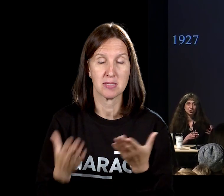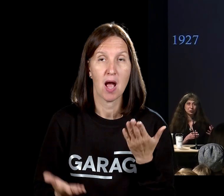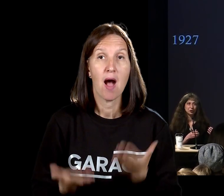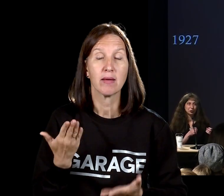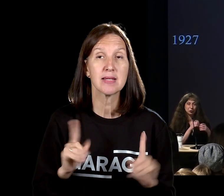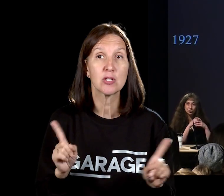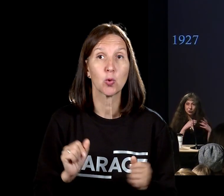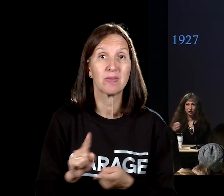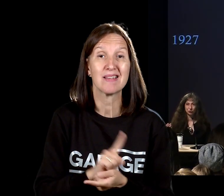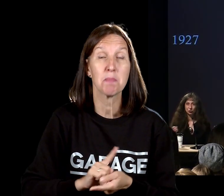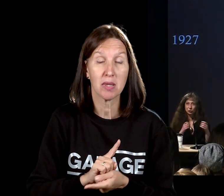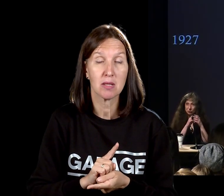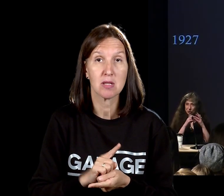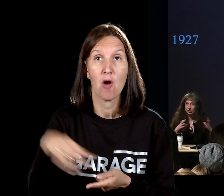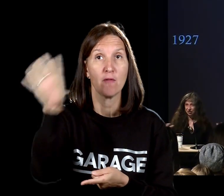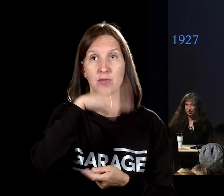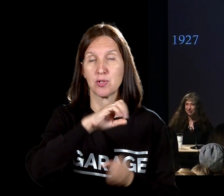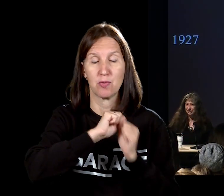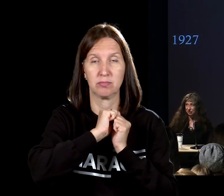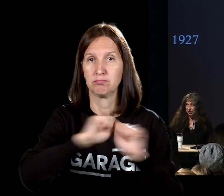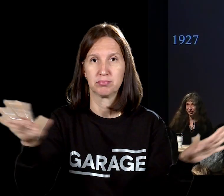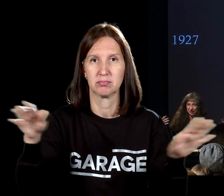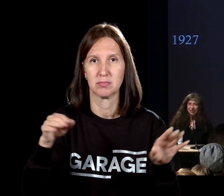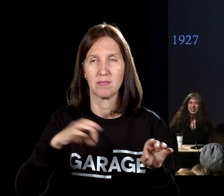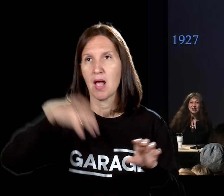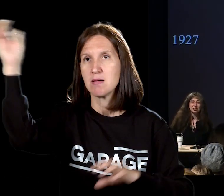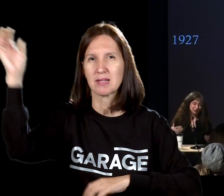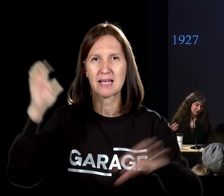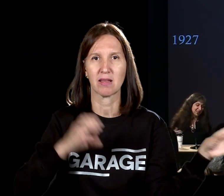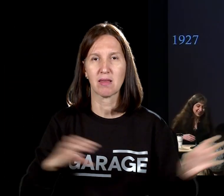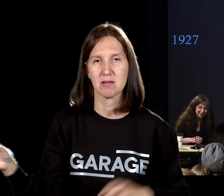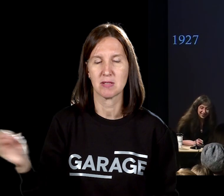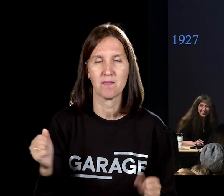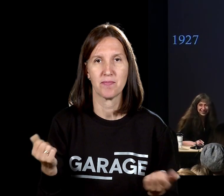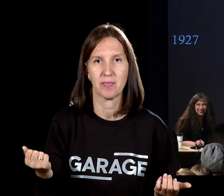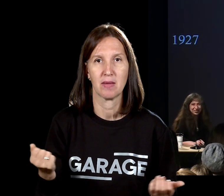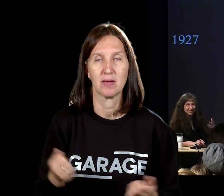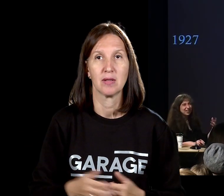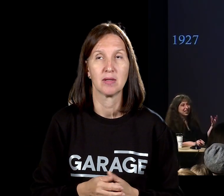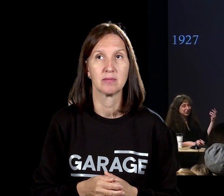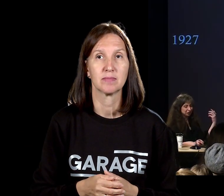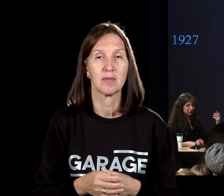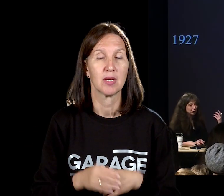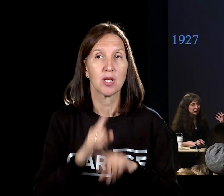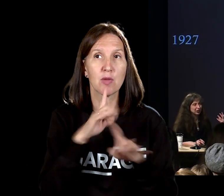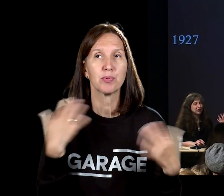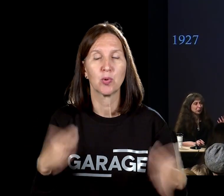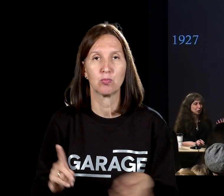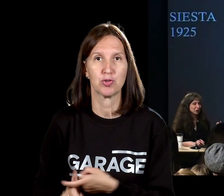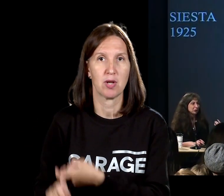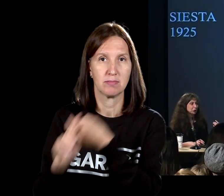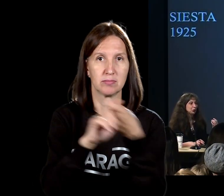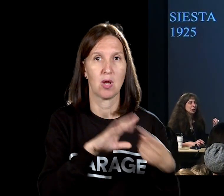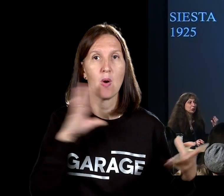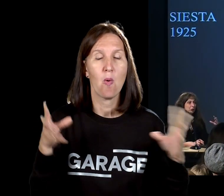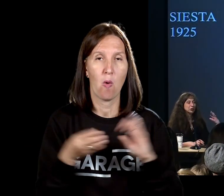если что-то изменится, то оно все вообще разлетится в разные края, да, что-то этот